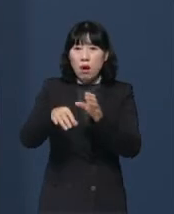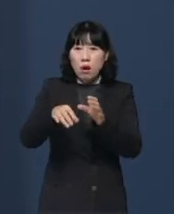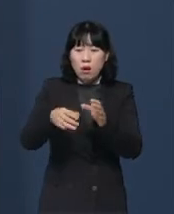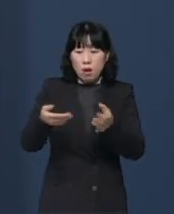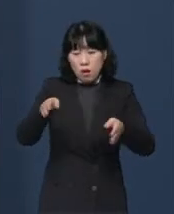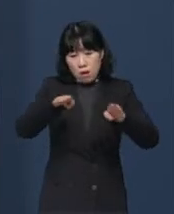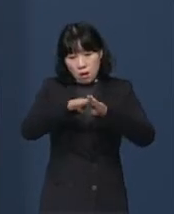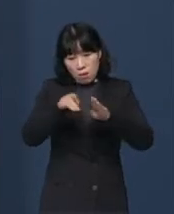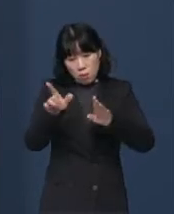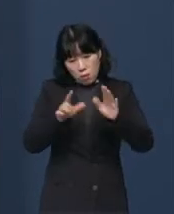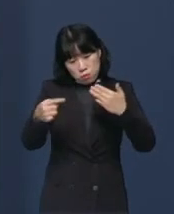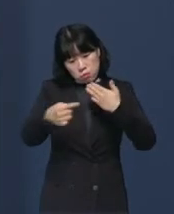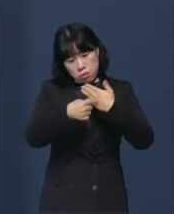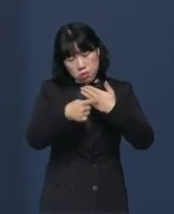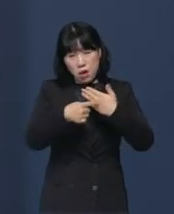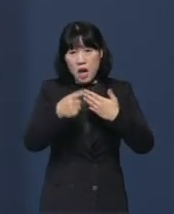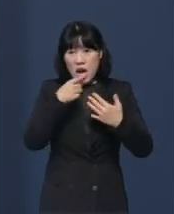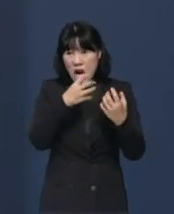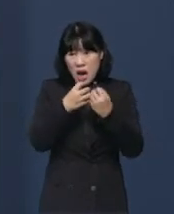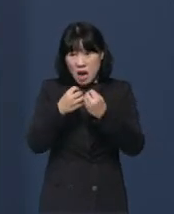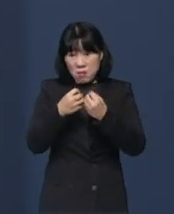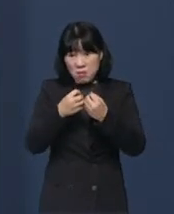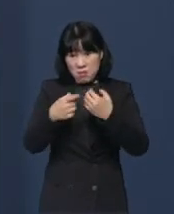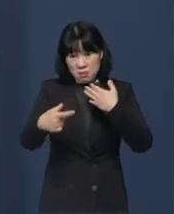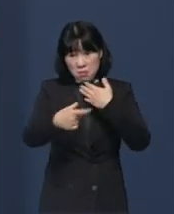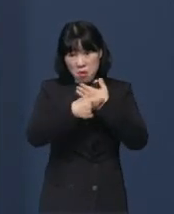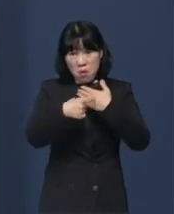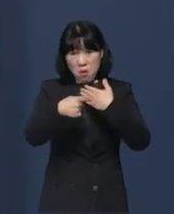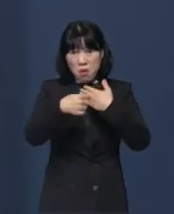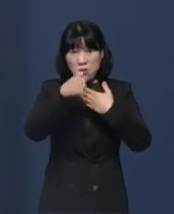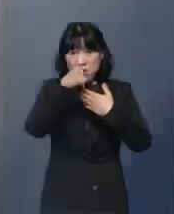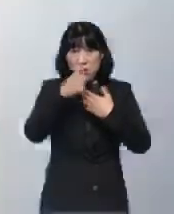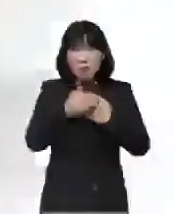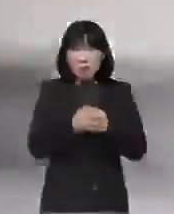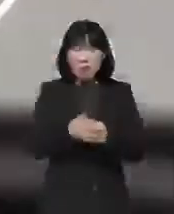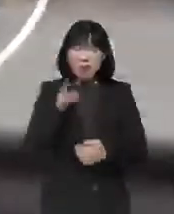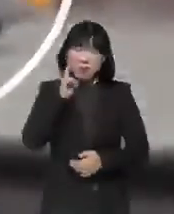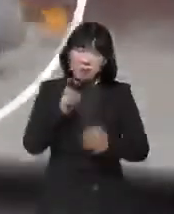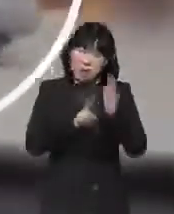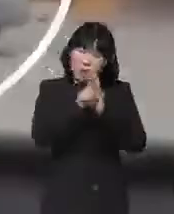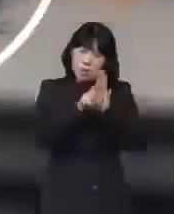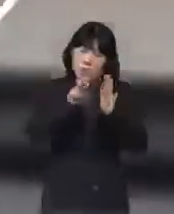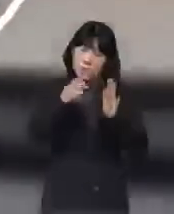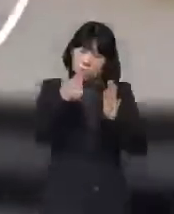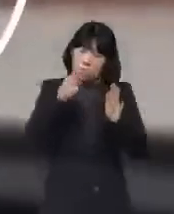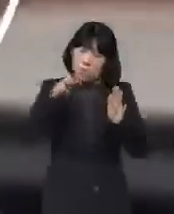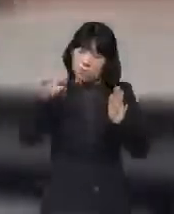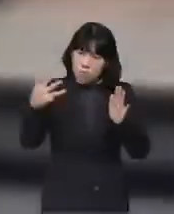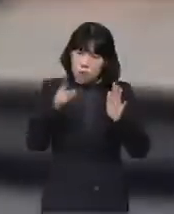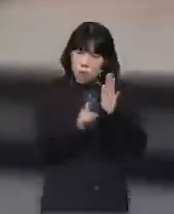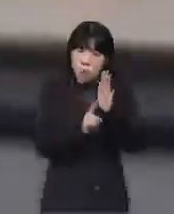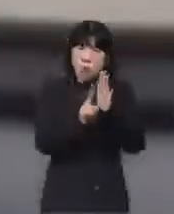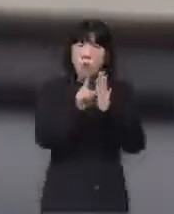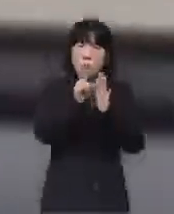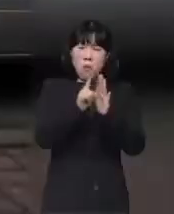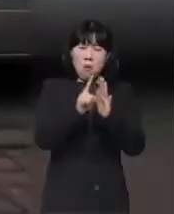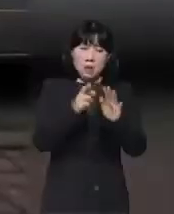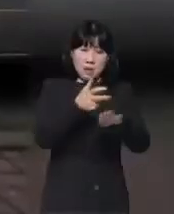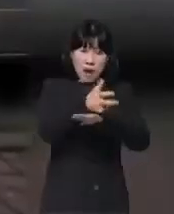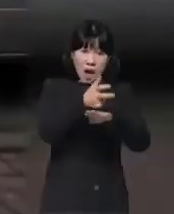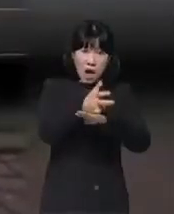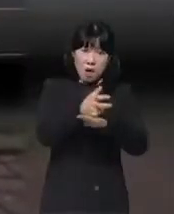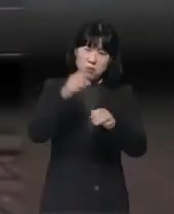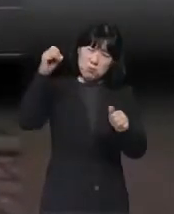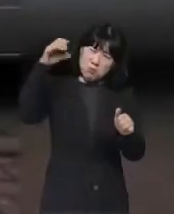형태가 아이스박스라고 쓰여 있습니다. 심지어 기온이 26에서 28도 안팎까지 오른